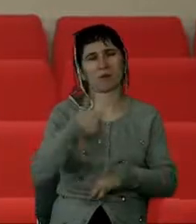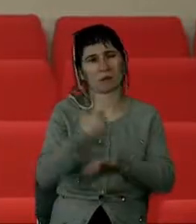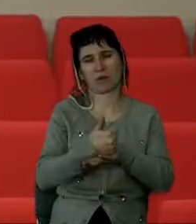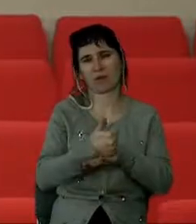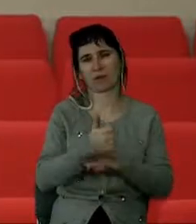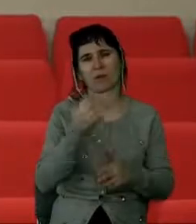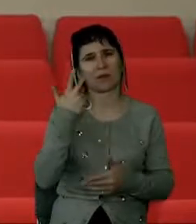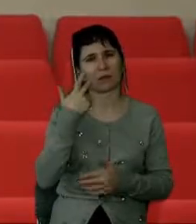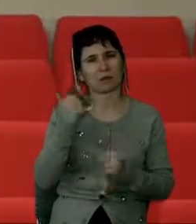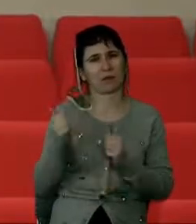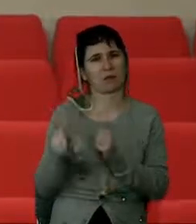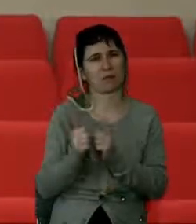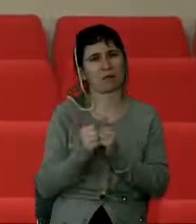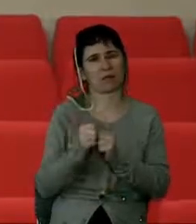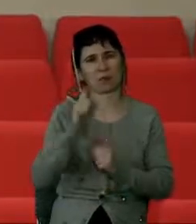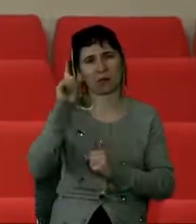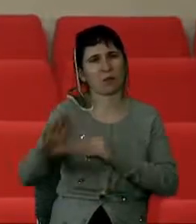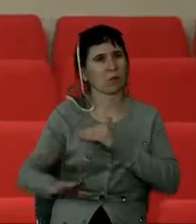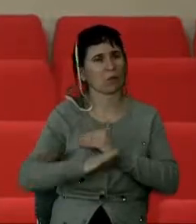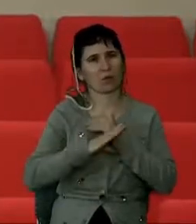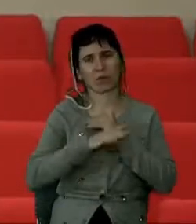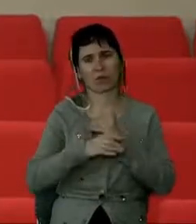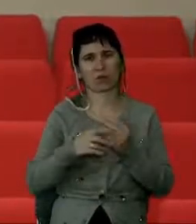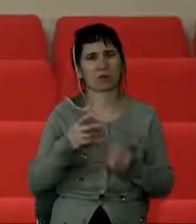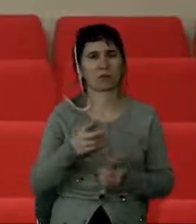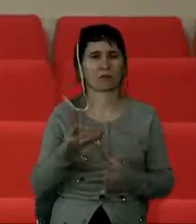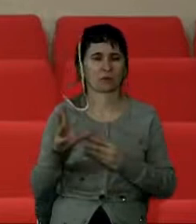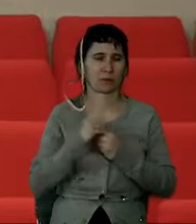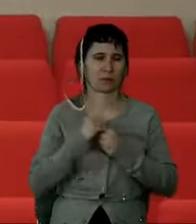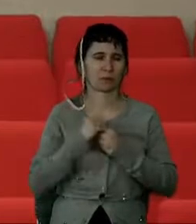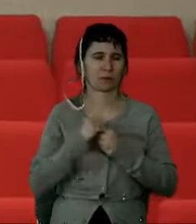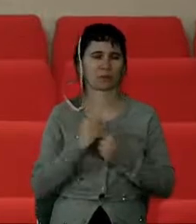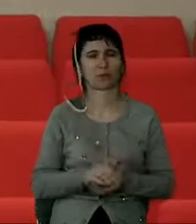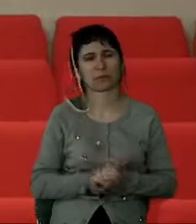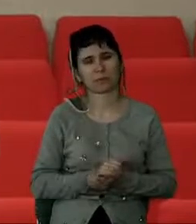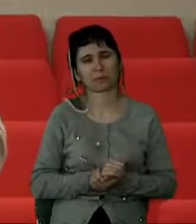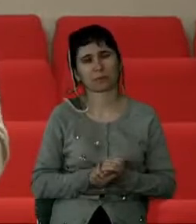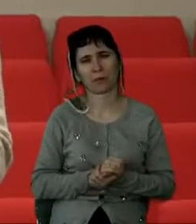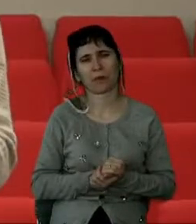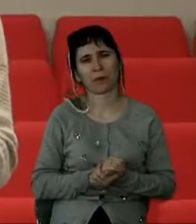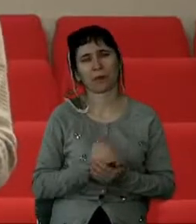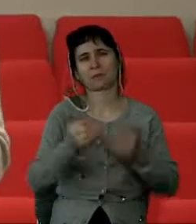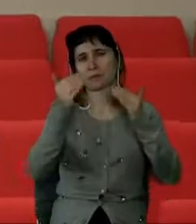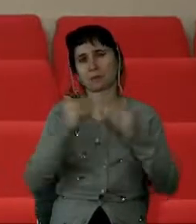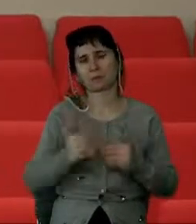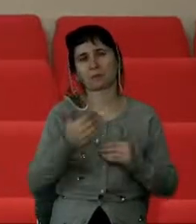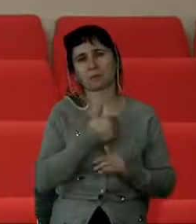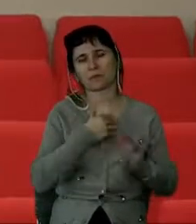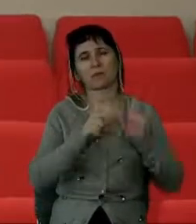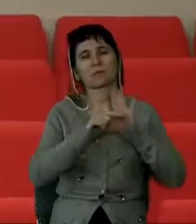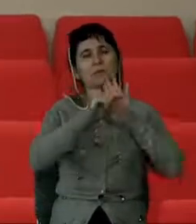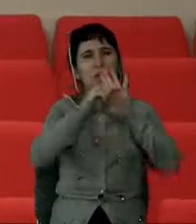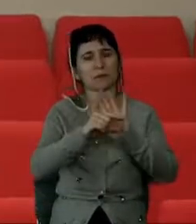завжди поруч, хто завжди поруч із нами. Наступне місце, про яке бажаю